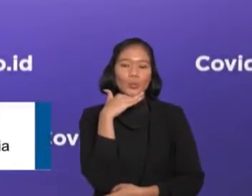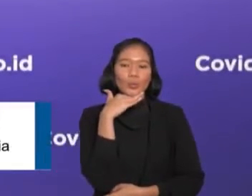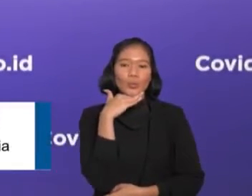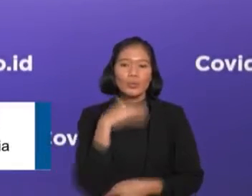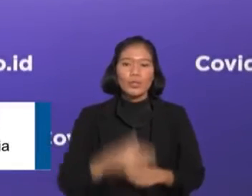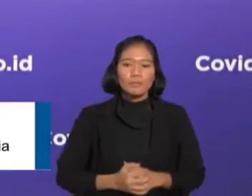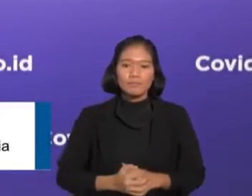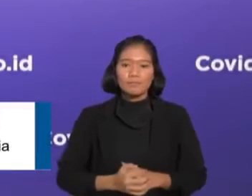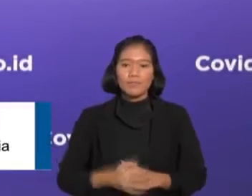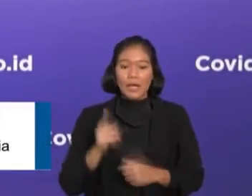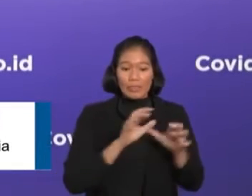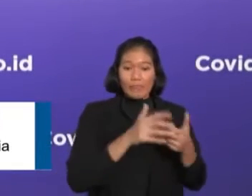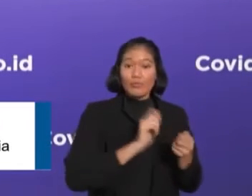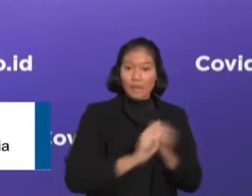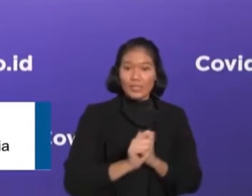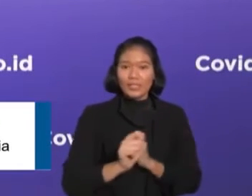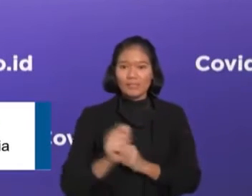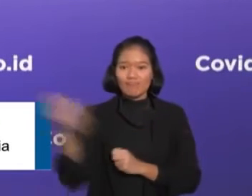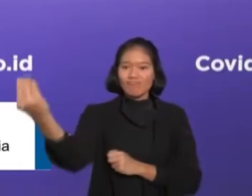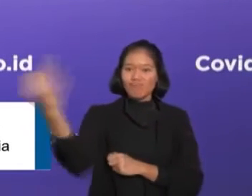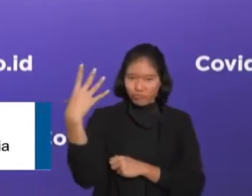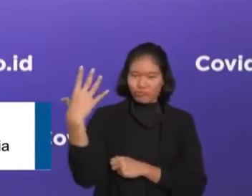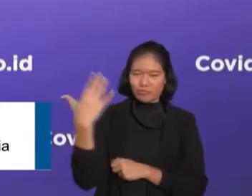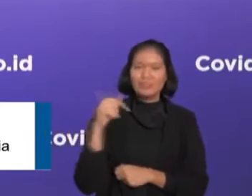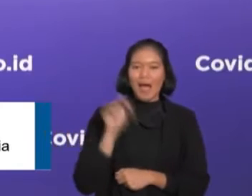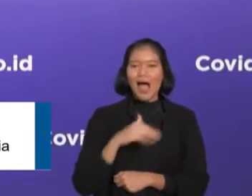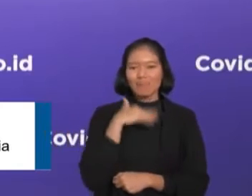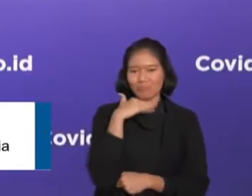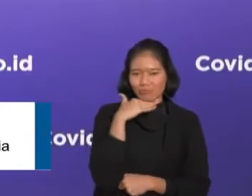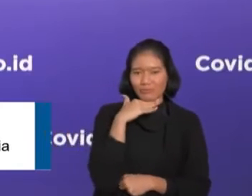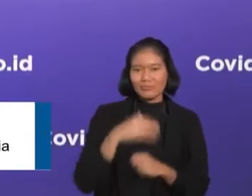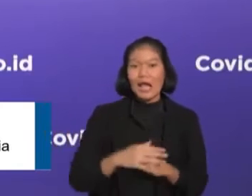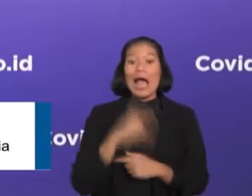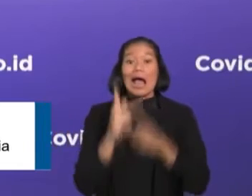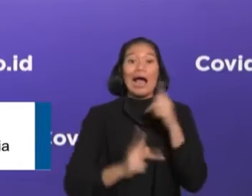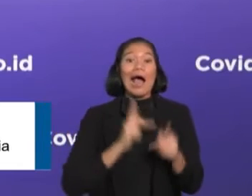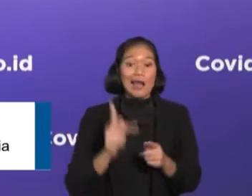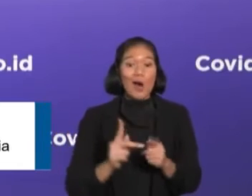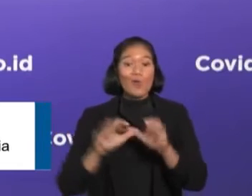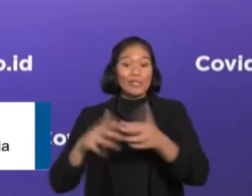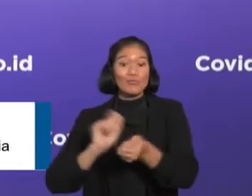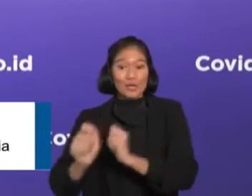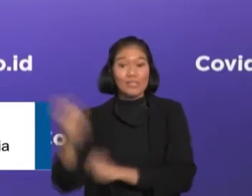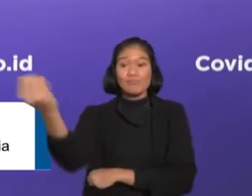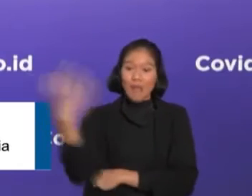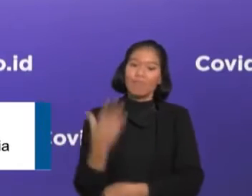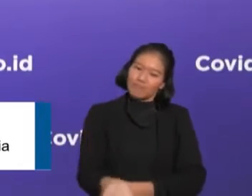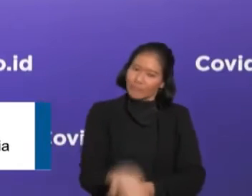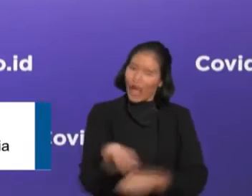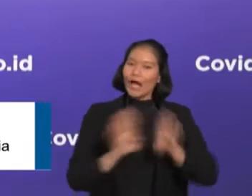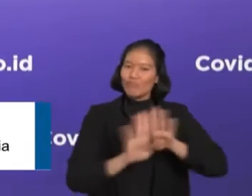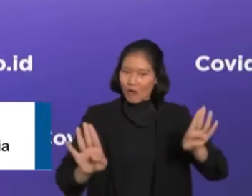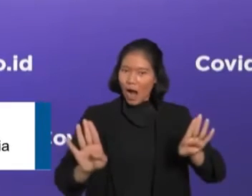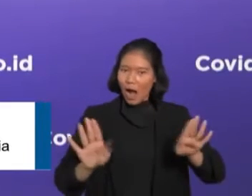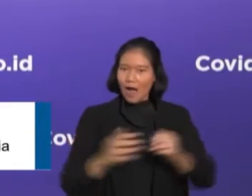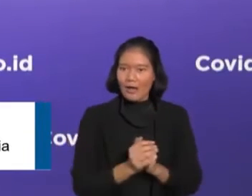dari gugus tugas. Kalau gugus tugas sampaikan sudah dibuka, sudah dimulai,